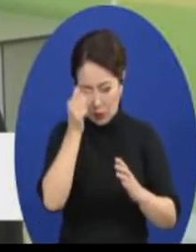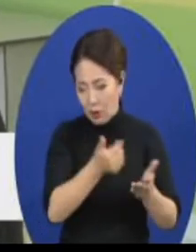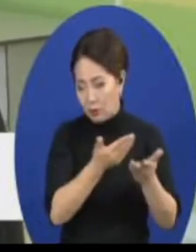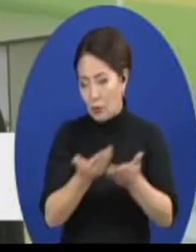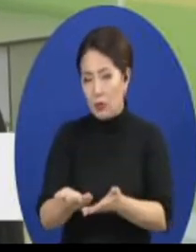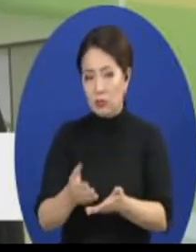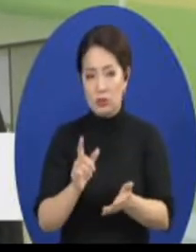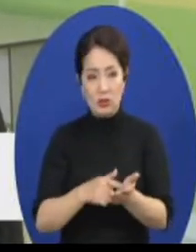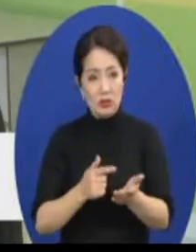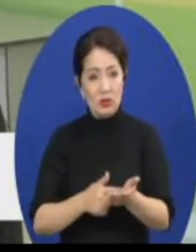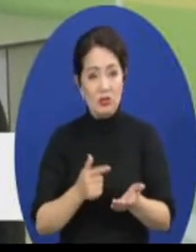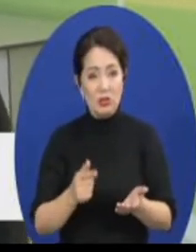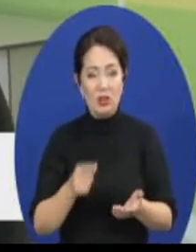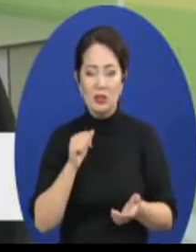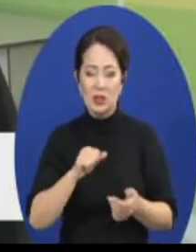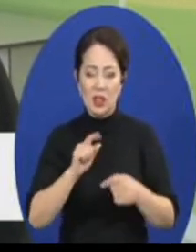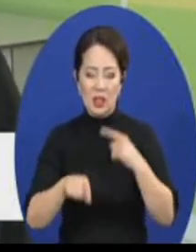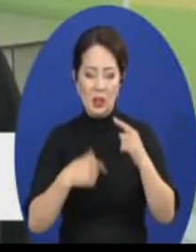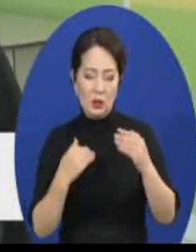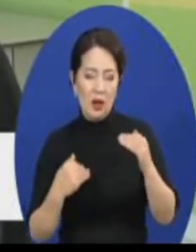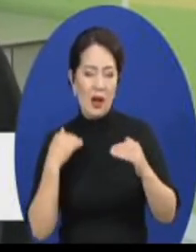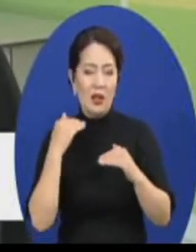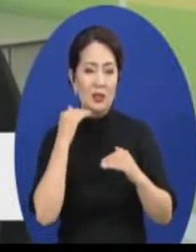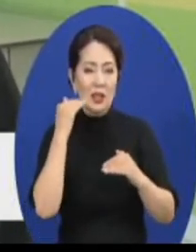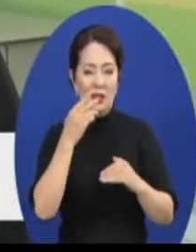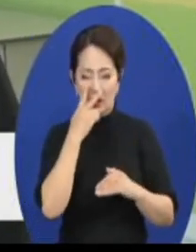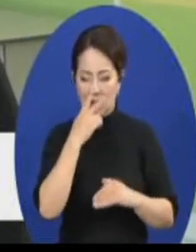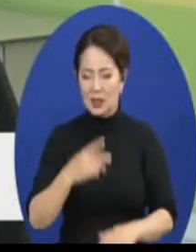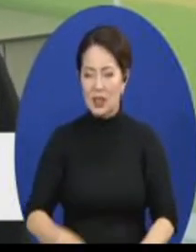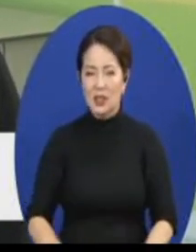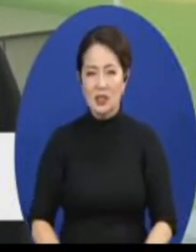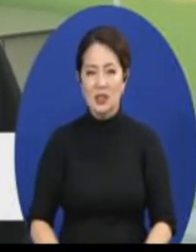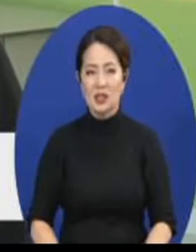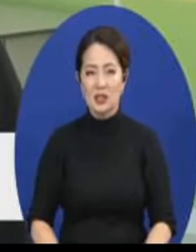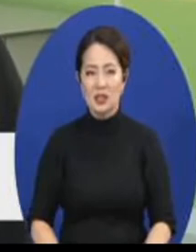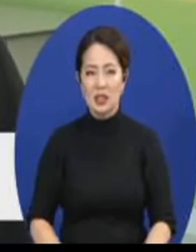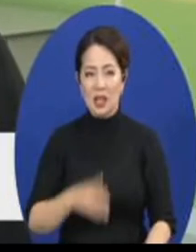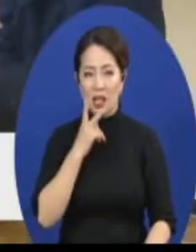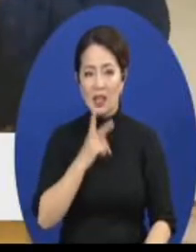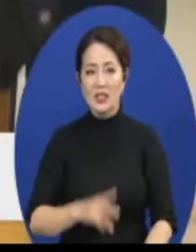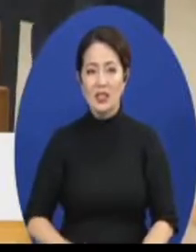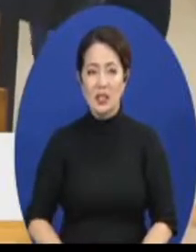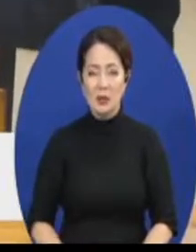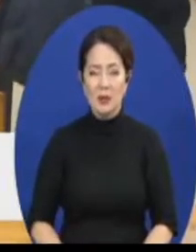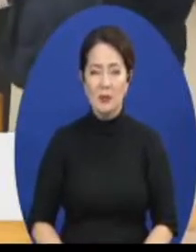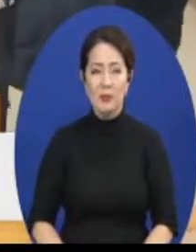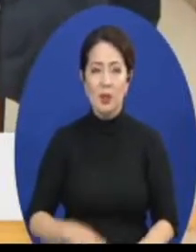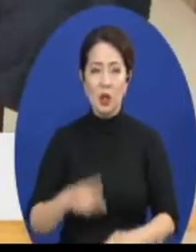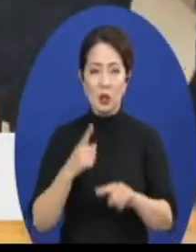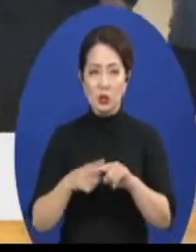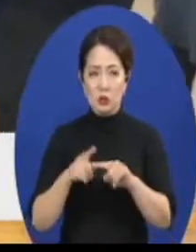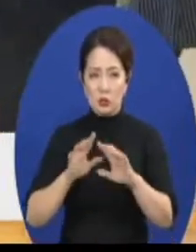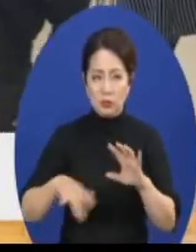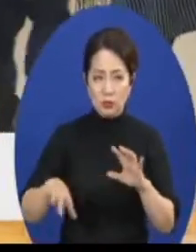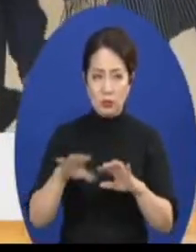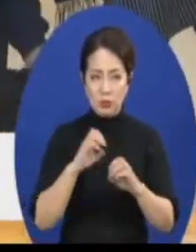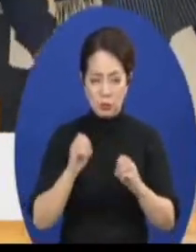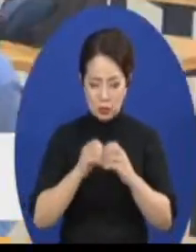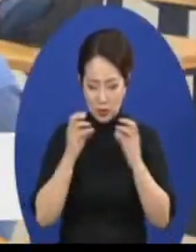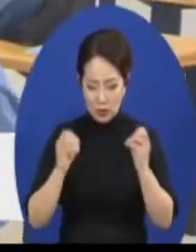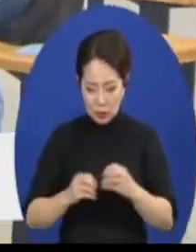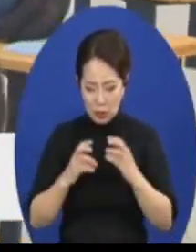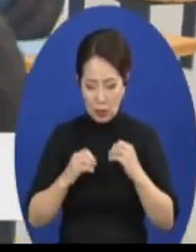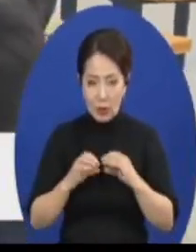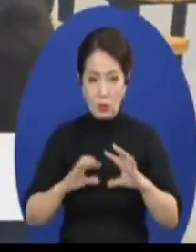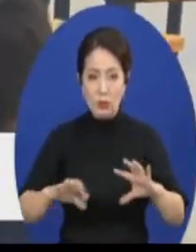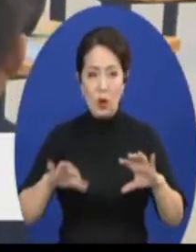дээ. Тэгээд тэр чиглэлд болоод би бас агцуд гарч ийна гэж ингэж харж байгаа. Орон нутагт өрнөж байгаа эдгээр бүтээн